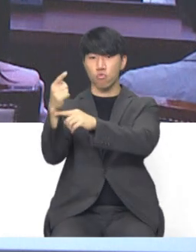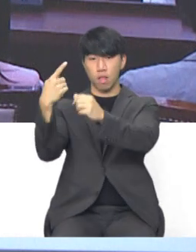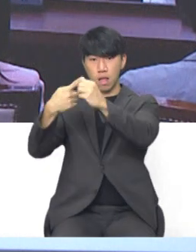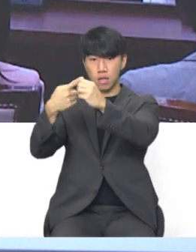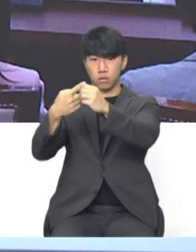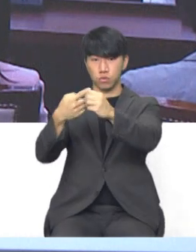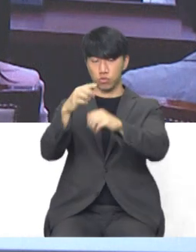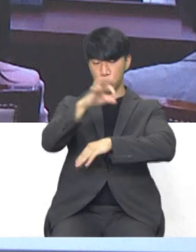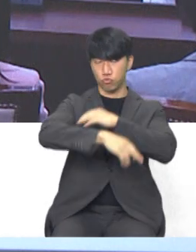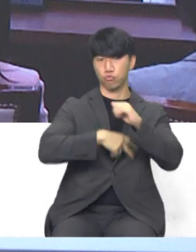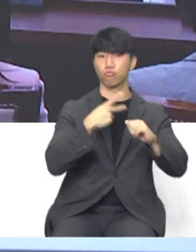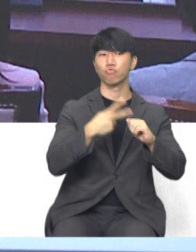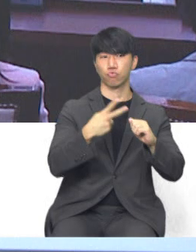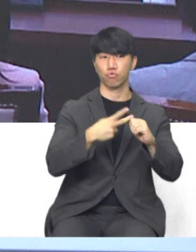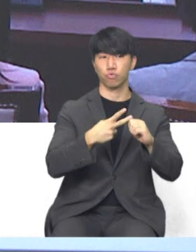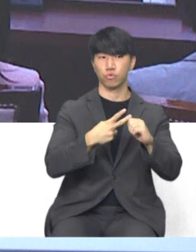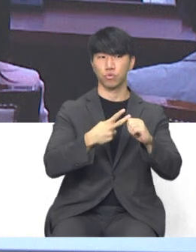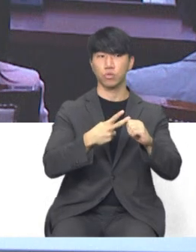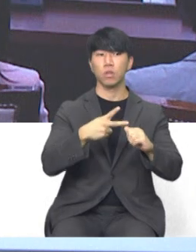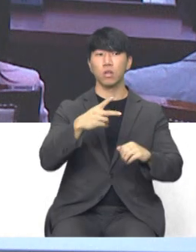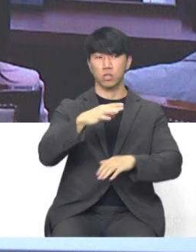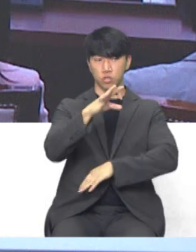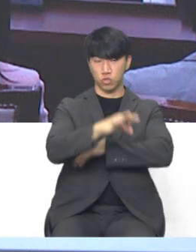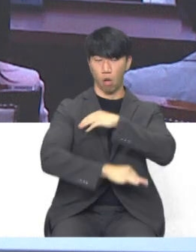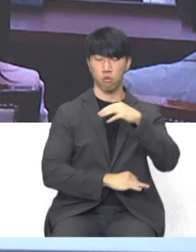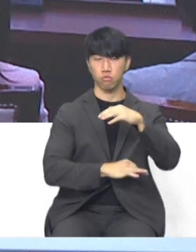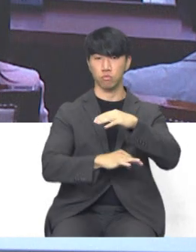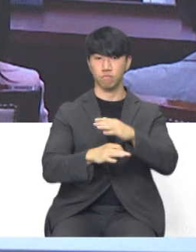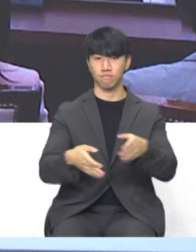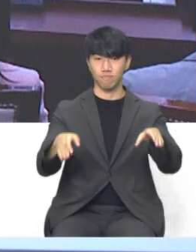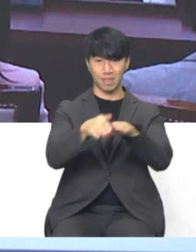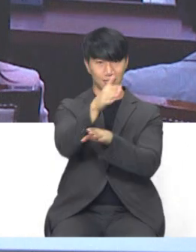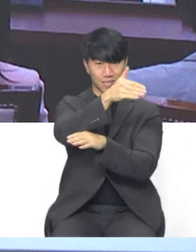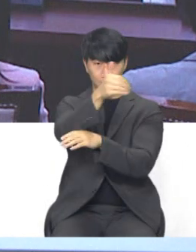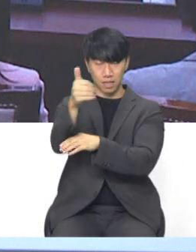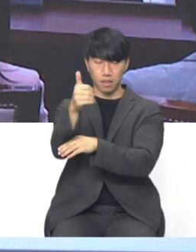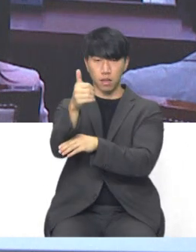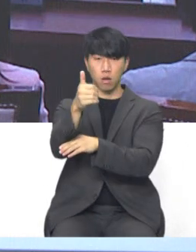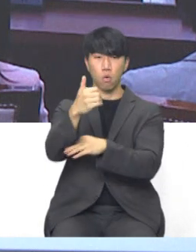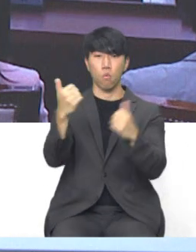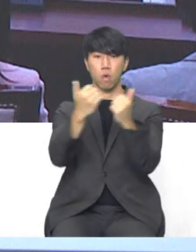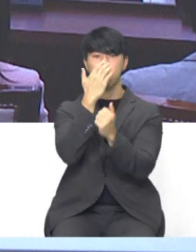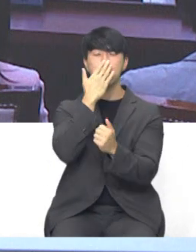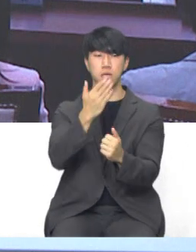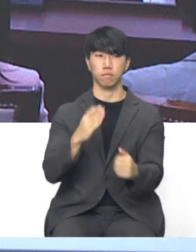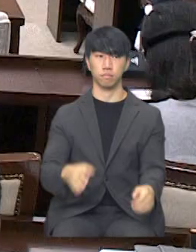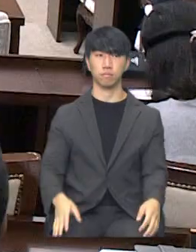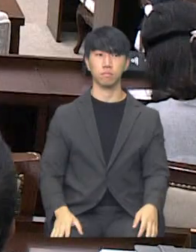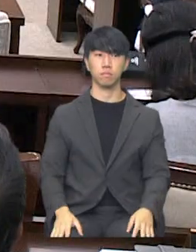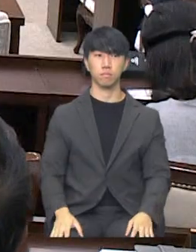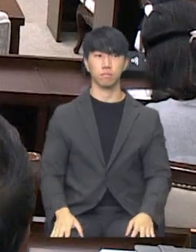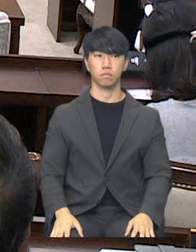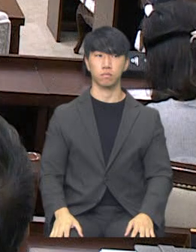서구 산하기관장에 대한 인사청문회가 진행될 예정입니다. 구혜희 기자입니다.